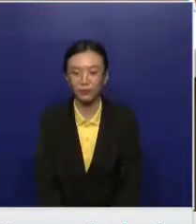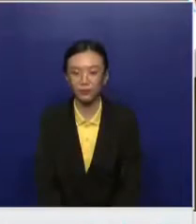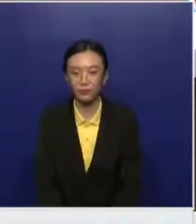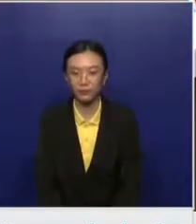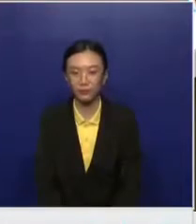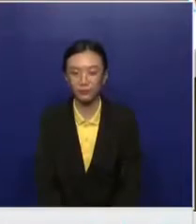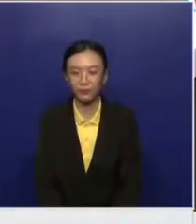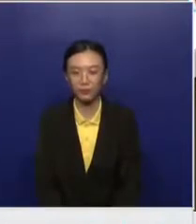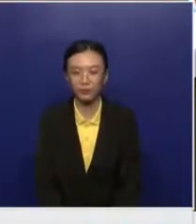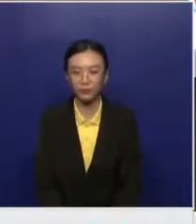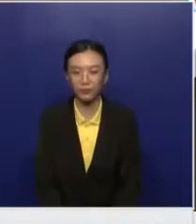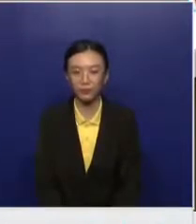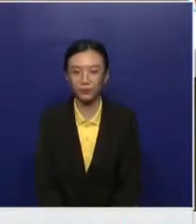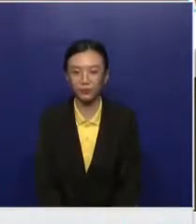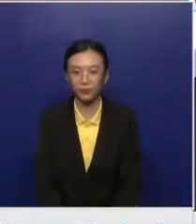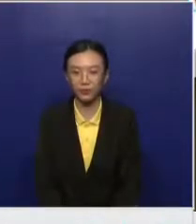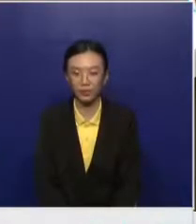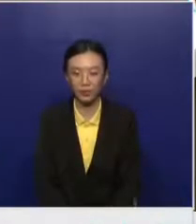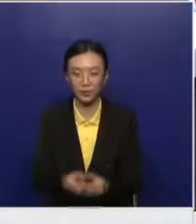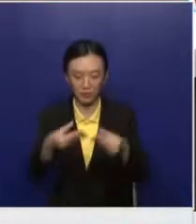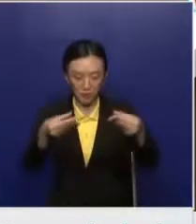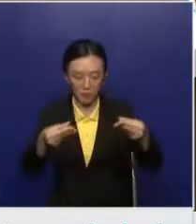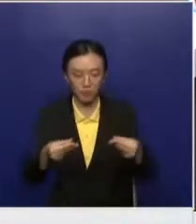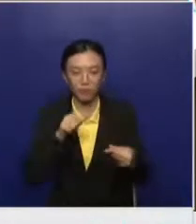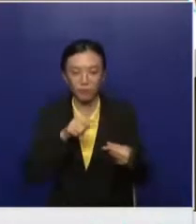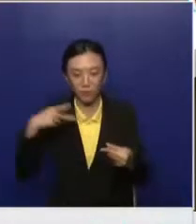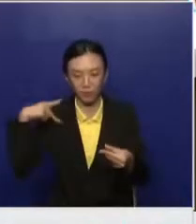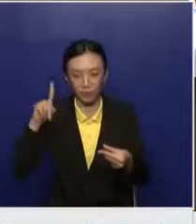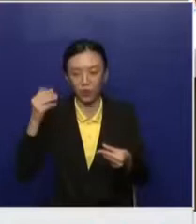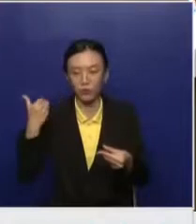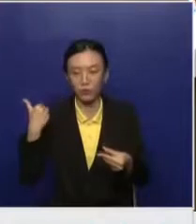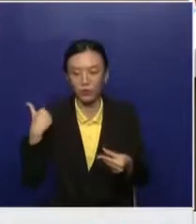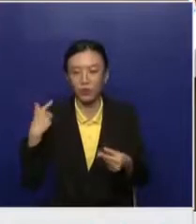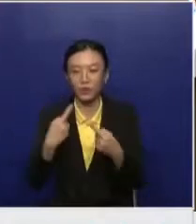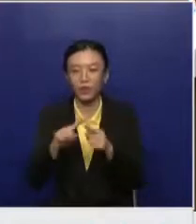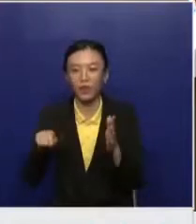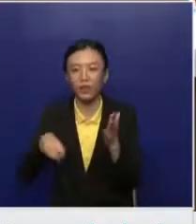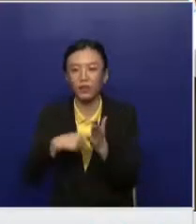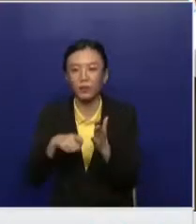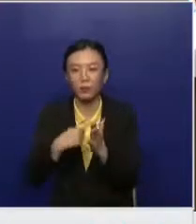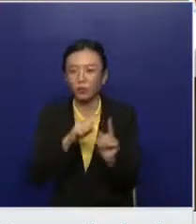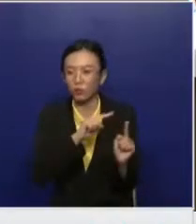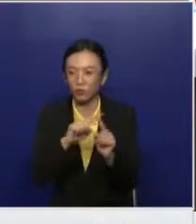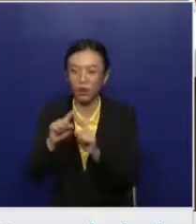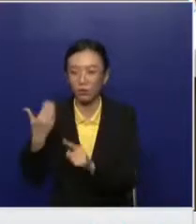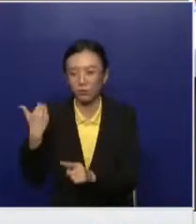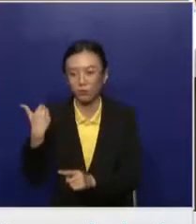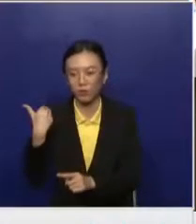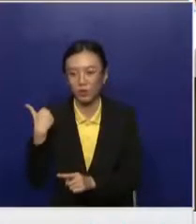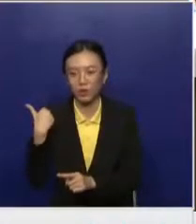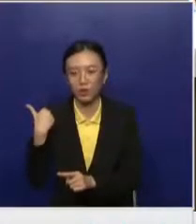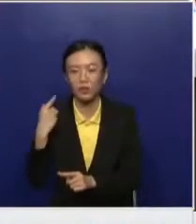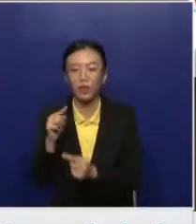ชาวไทยได้นะครับก็ถือว่าเป็นคุณูปการอย่างยิ่งนะครับเหตุปัจจัยหลายอย่างที่ส่งผลให้การเกิดอุบัติเห